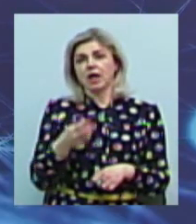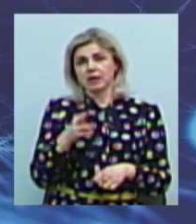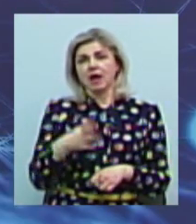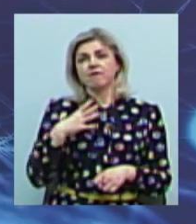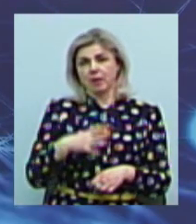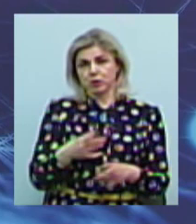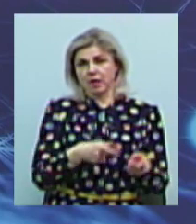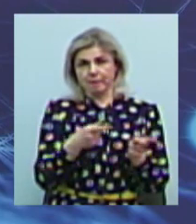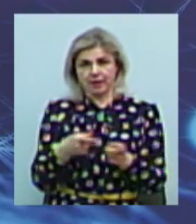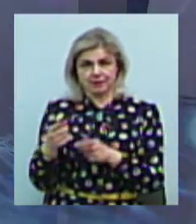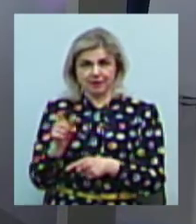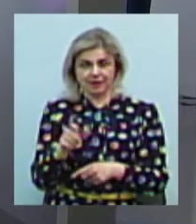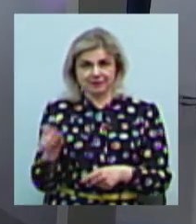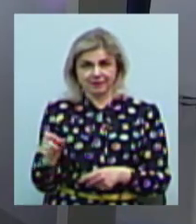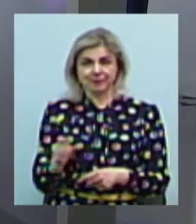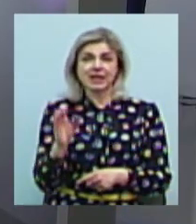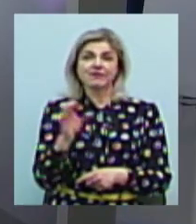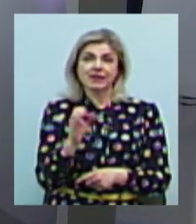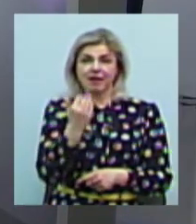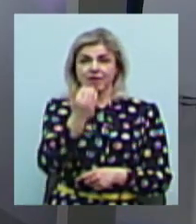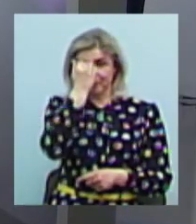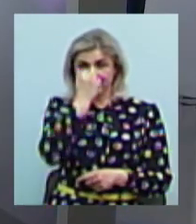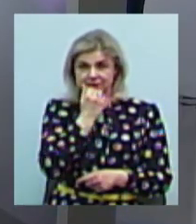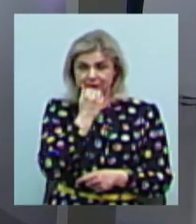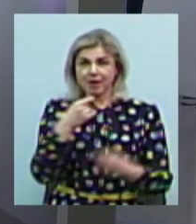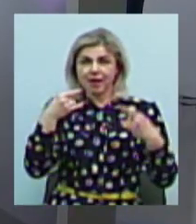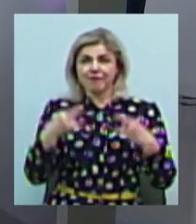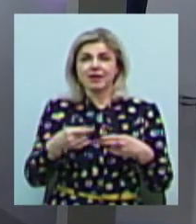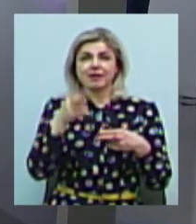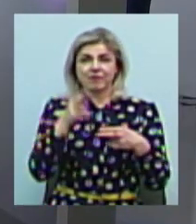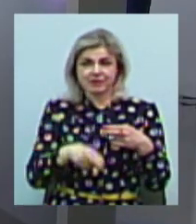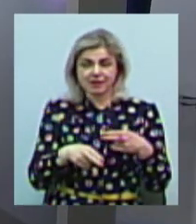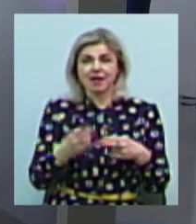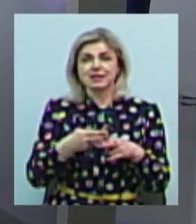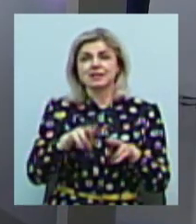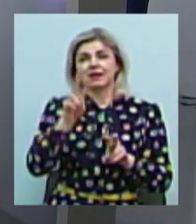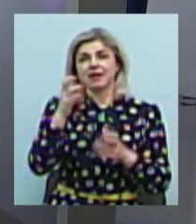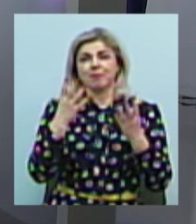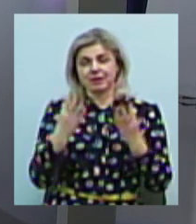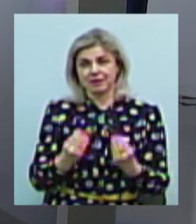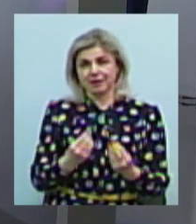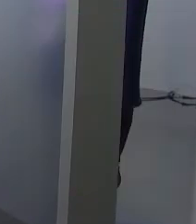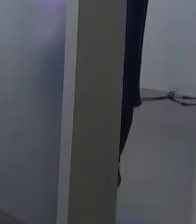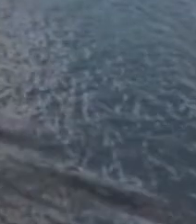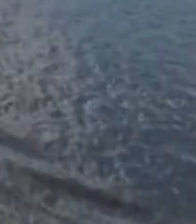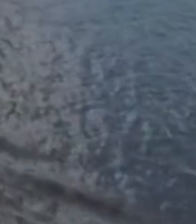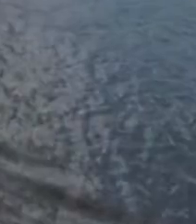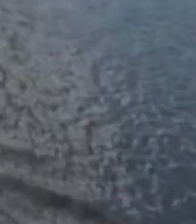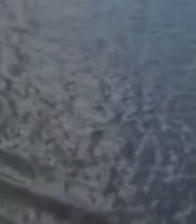вимушених переселенців. Світлана, спасибі вам. Наш ефір добігає кінця. Дякую. Це була вам. Тема дня. На все добре.